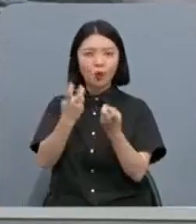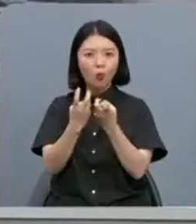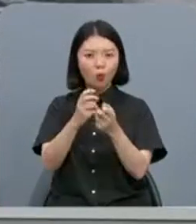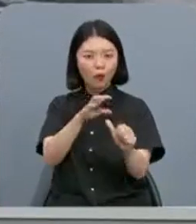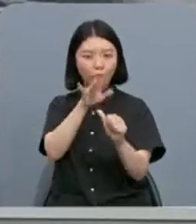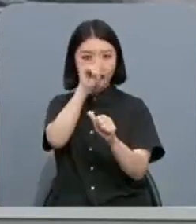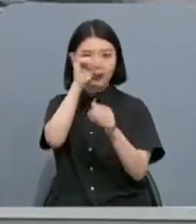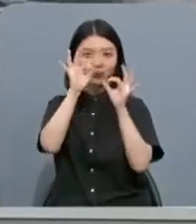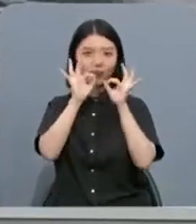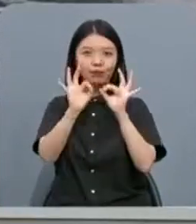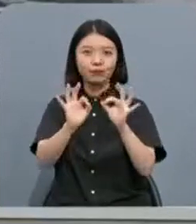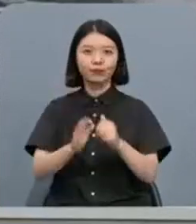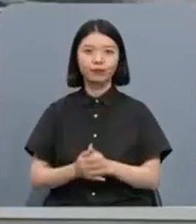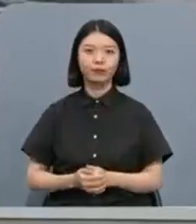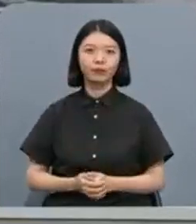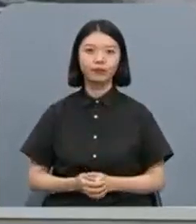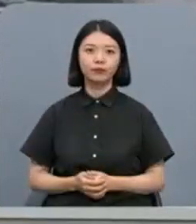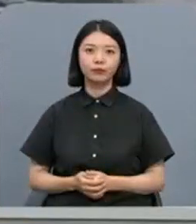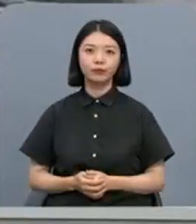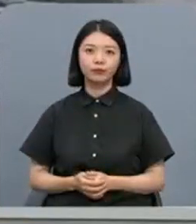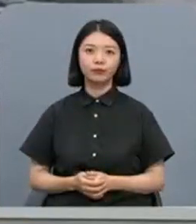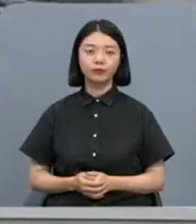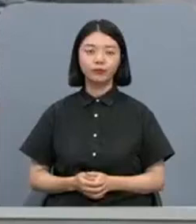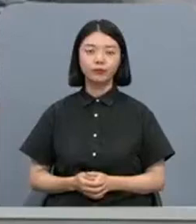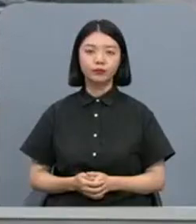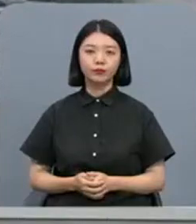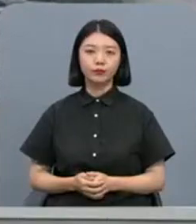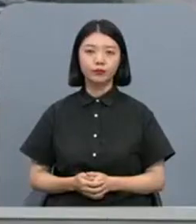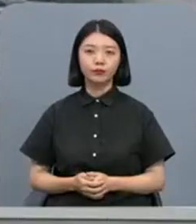있는지 짚어봅니다 김가람 기자의 보도입니다